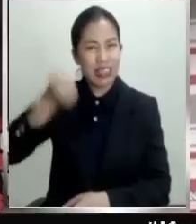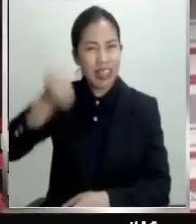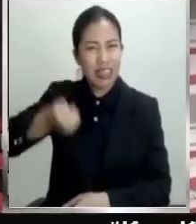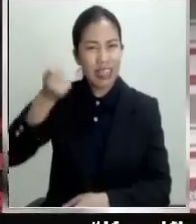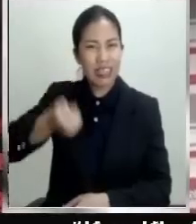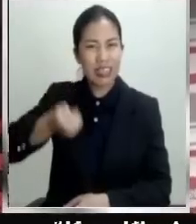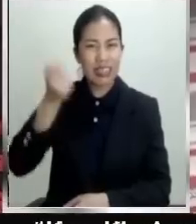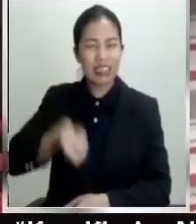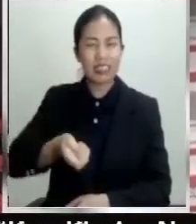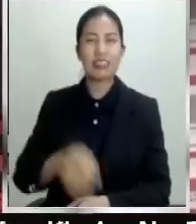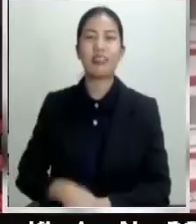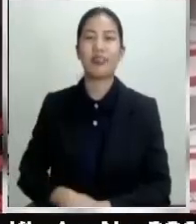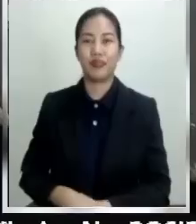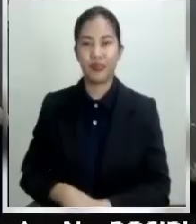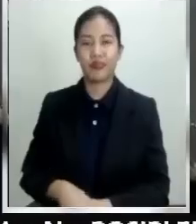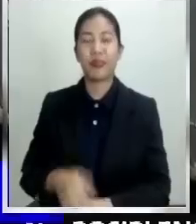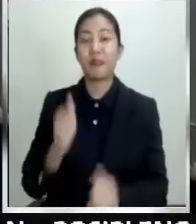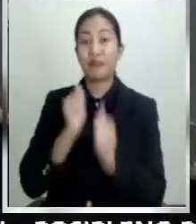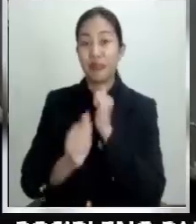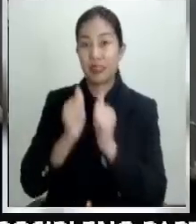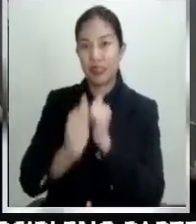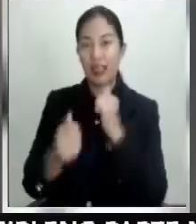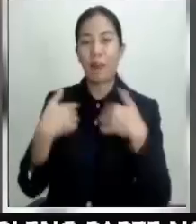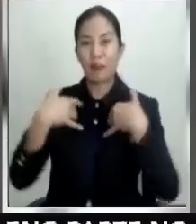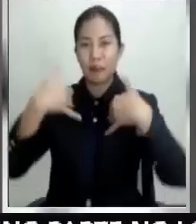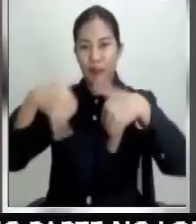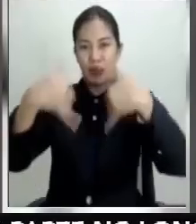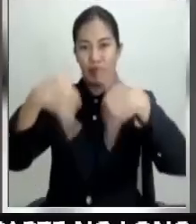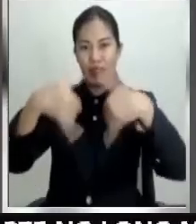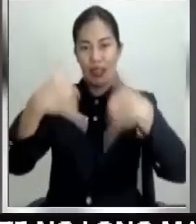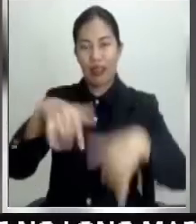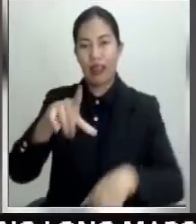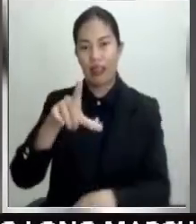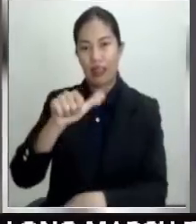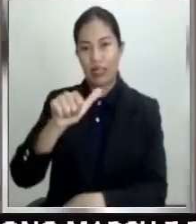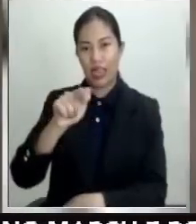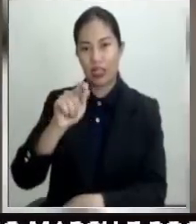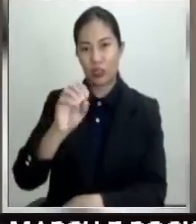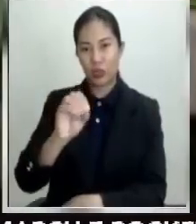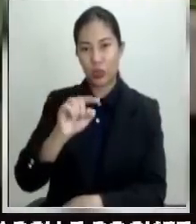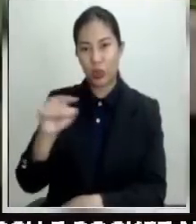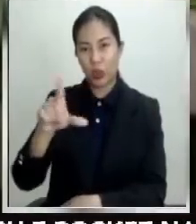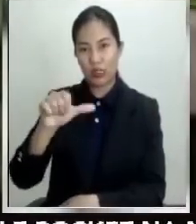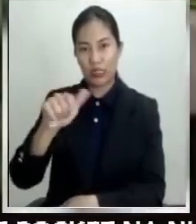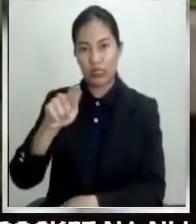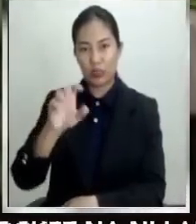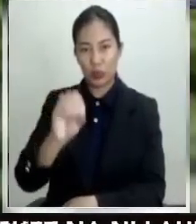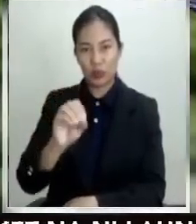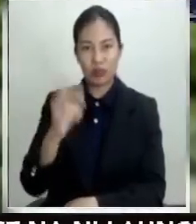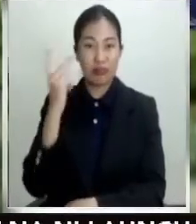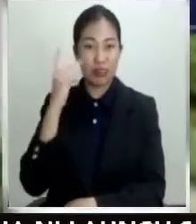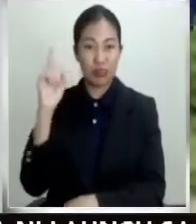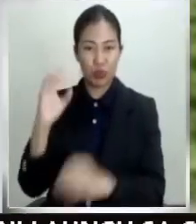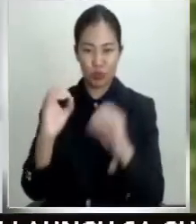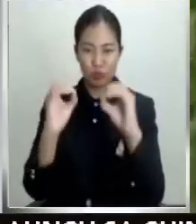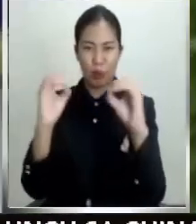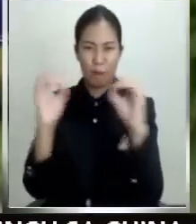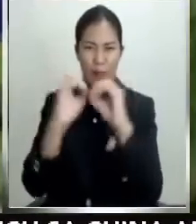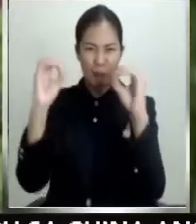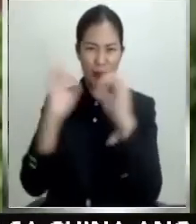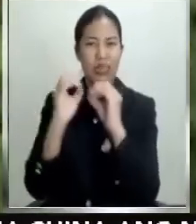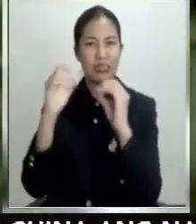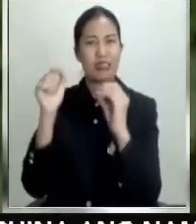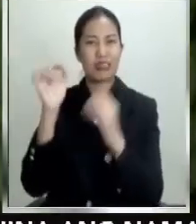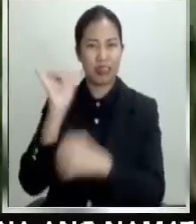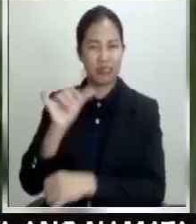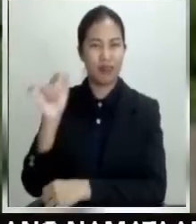matik na. May naglalaro ng lato-lato. Sino mag-aakalang ang dalawang bolang itong pinagdugtong ng PC na patok noong